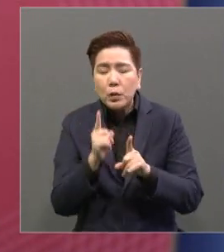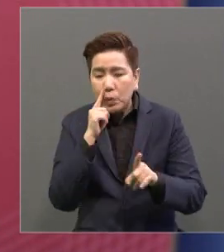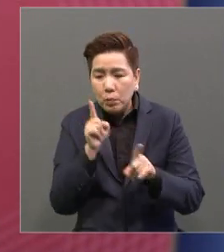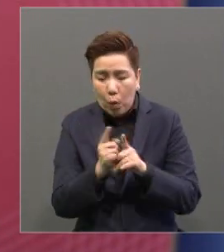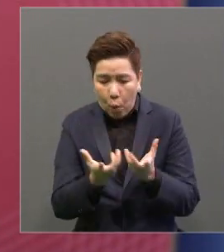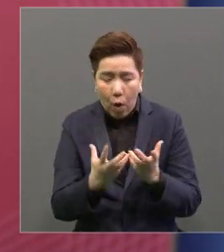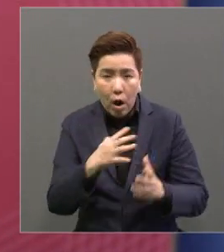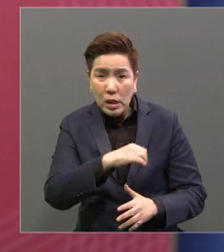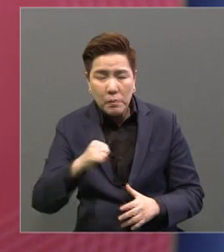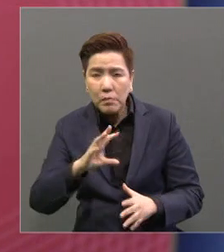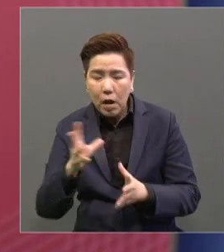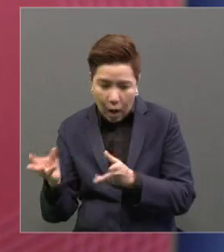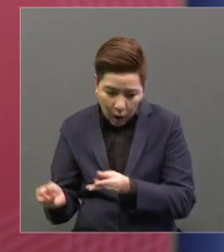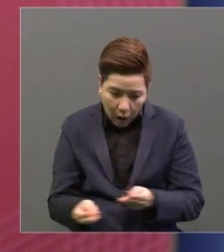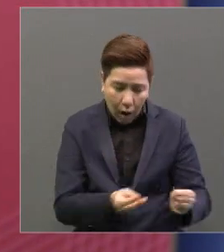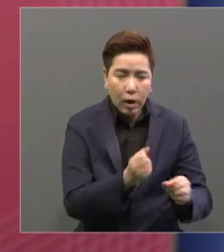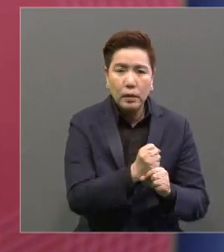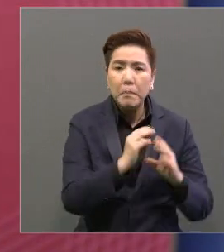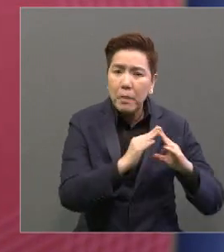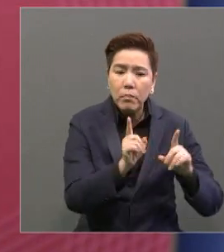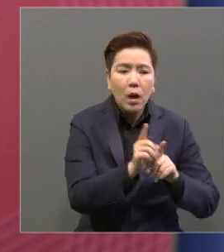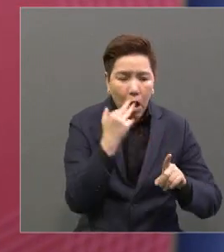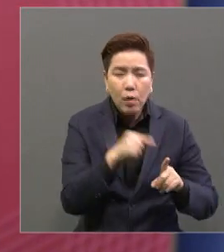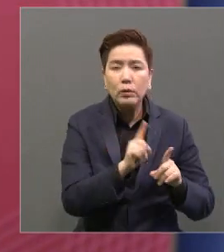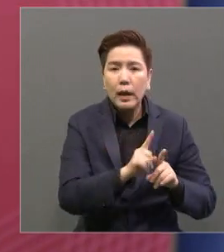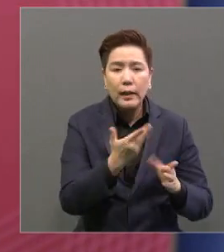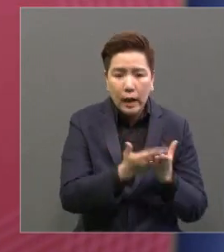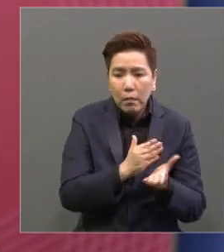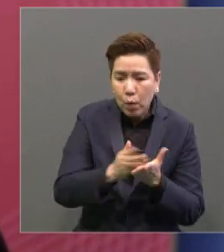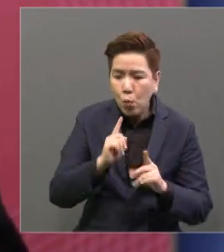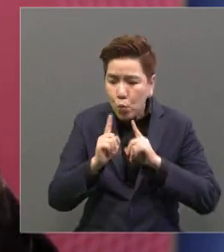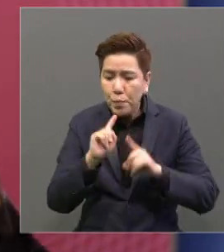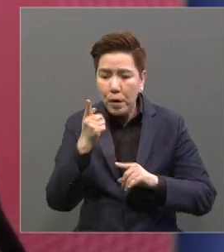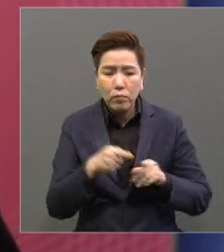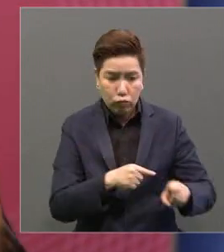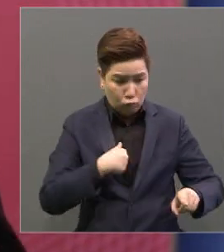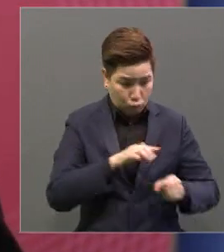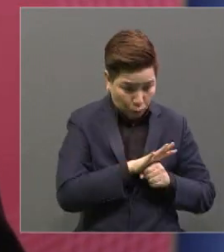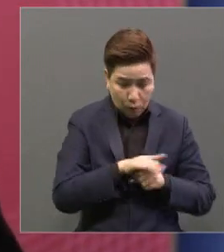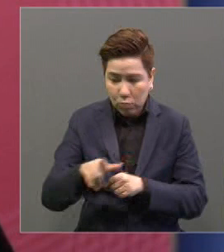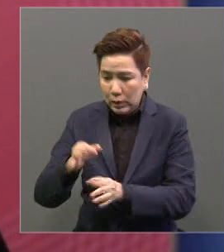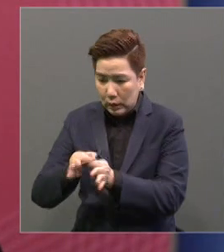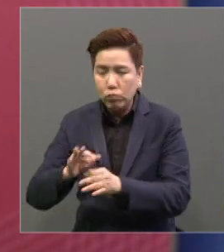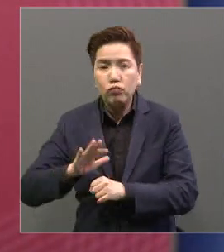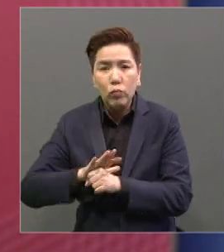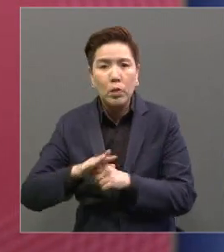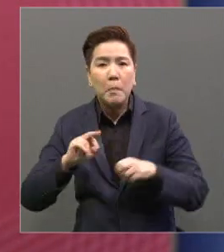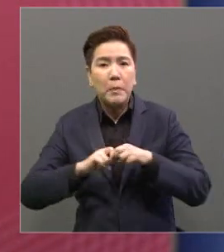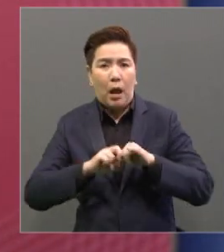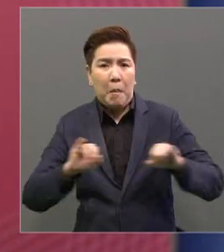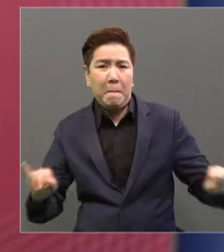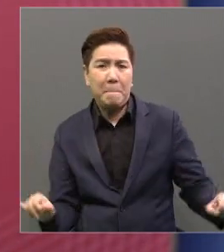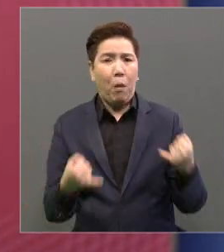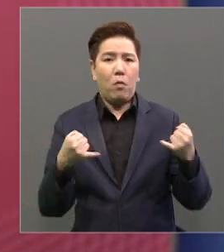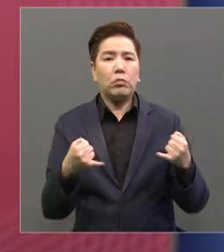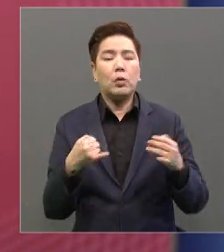ได้ถูกอายัดทรัพย์ถูกยึดทรัพย์เนี่ยน้อยลงนะทำแบบนี้ก็จะสร้างความพอใจทั้งสองฝ่ายและที่สำคัญก็คือยุติข้อพิพาท